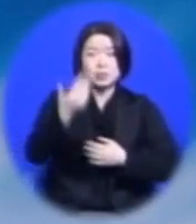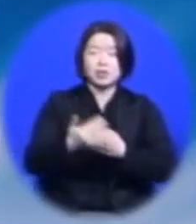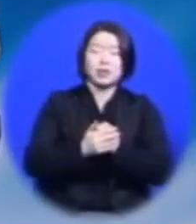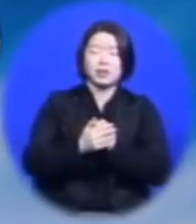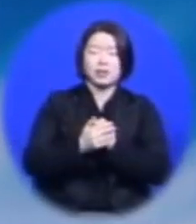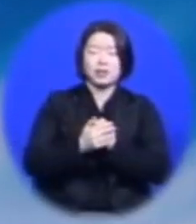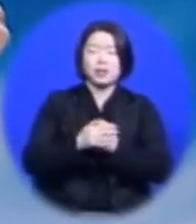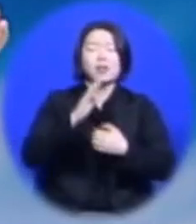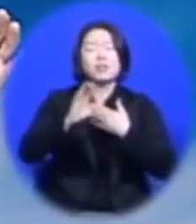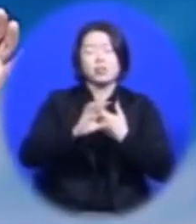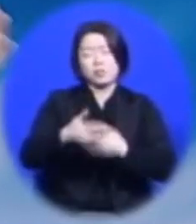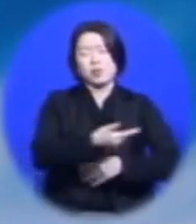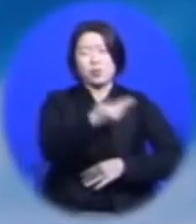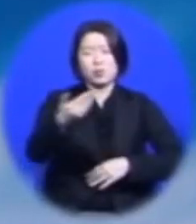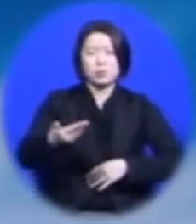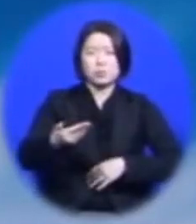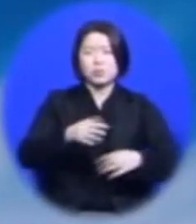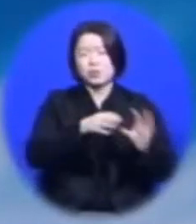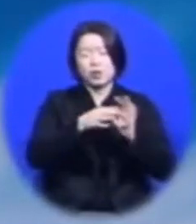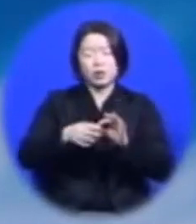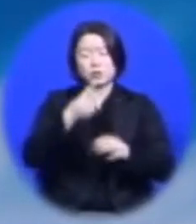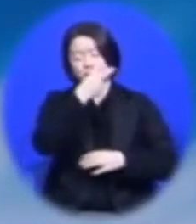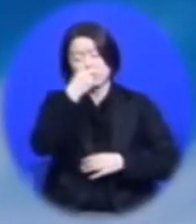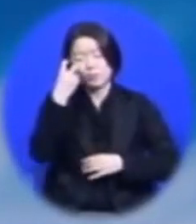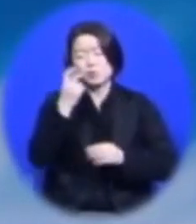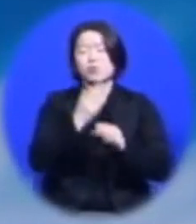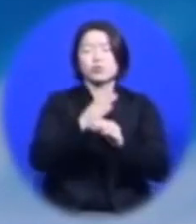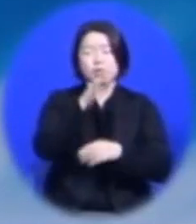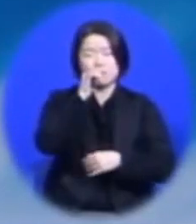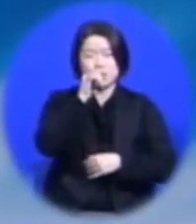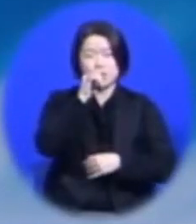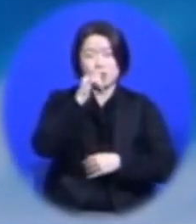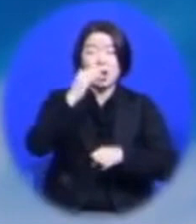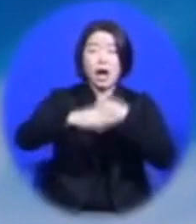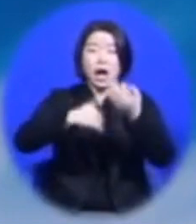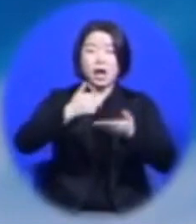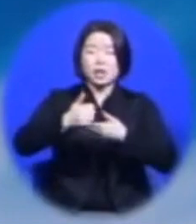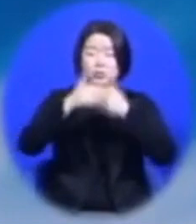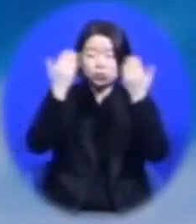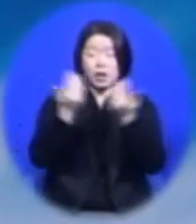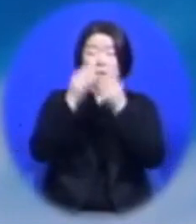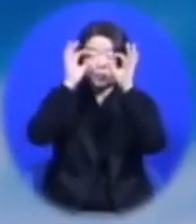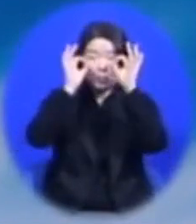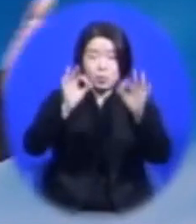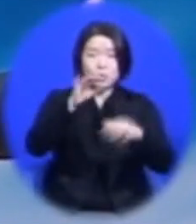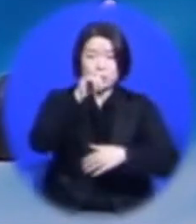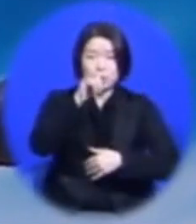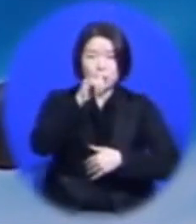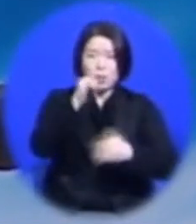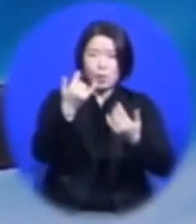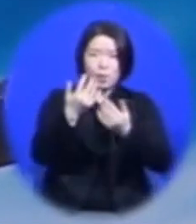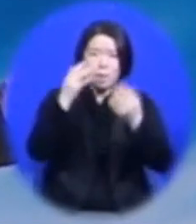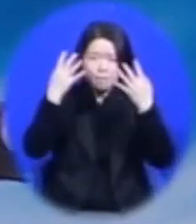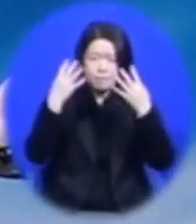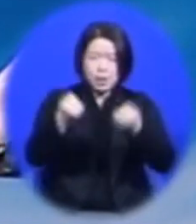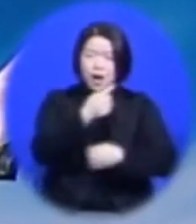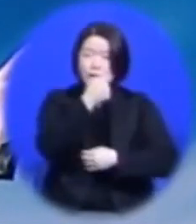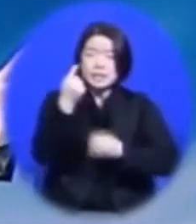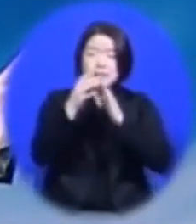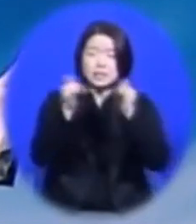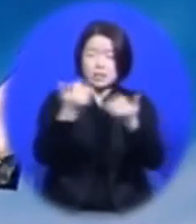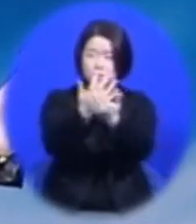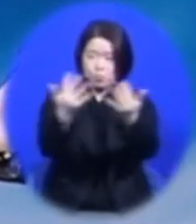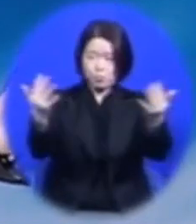그렇다면 여러분은 잠든 상태에 있는 것입니다. 하나님도 다 보고 계시고 허다히 많은 증인들도 다 보고